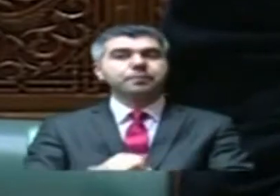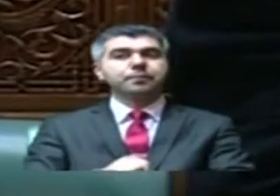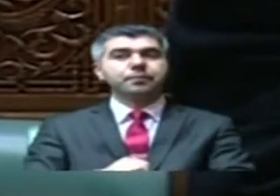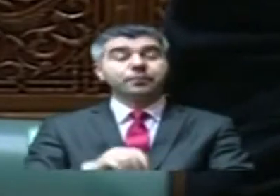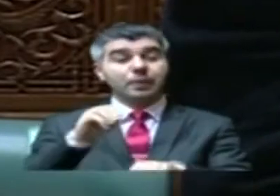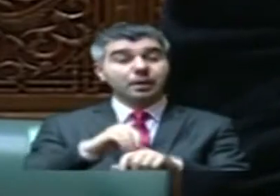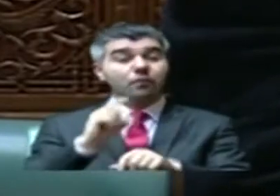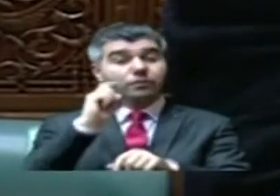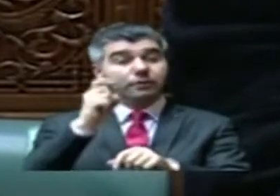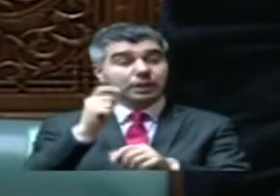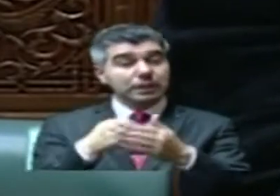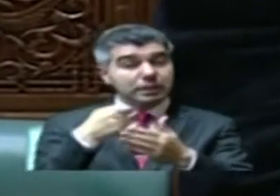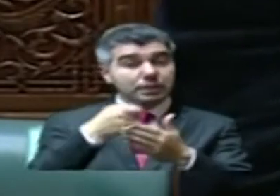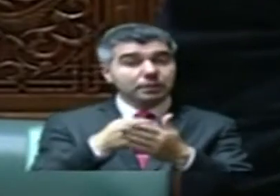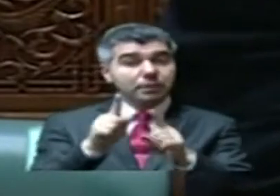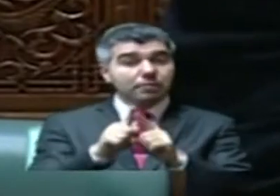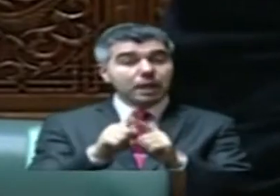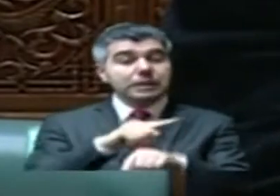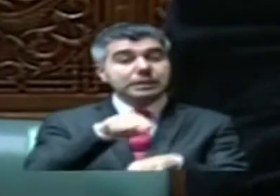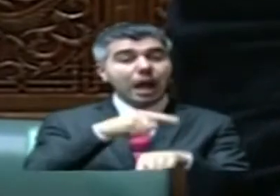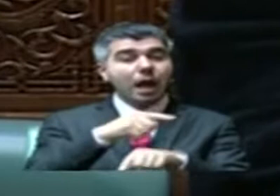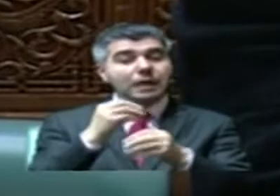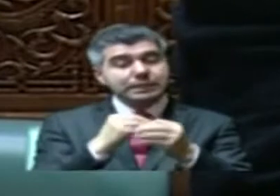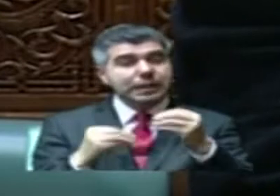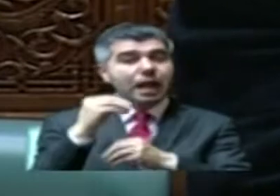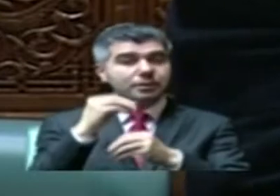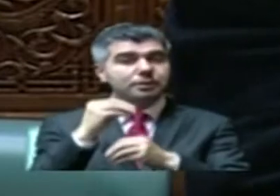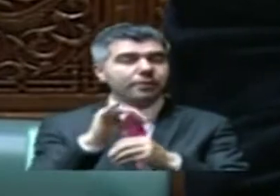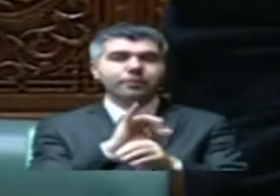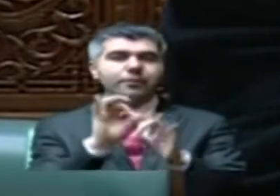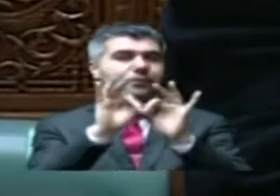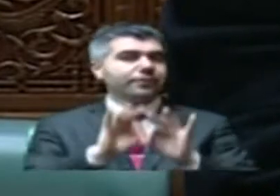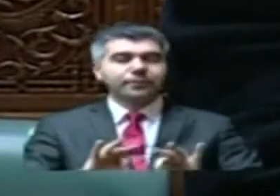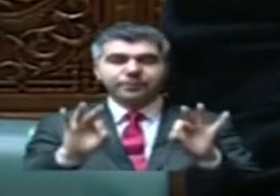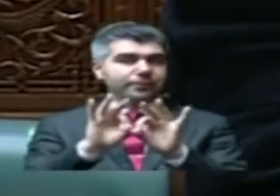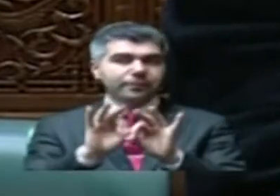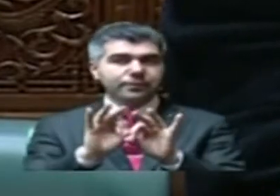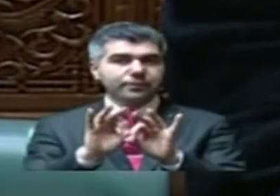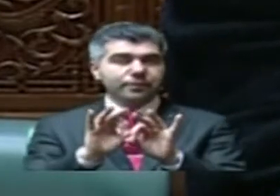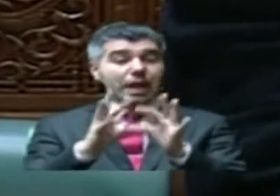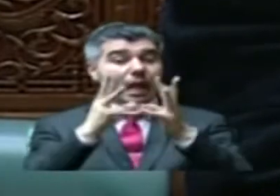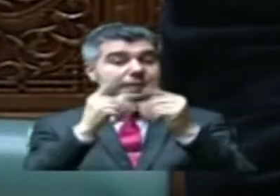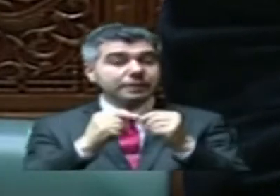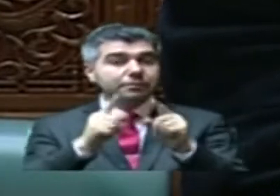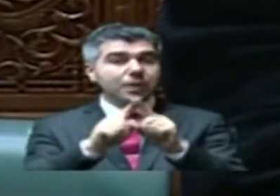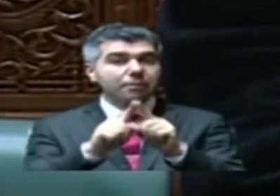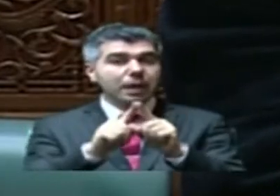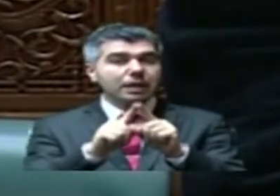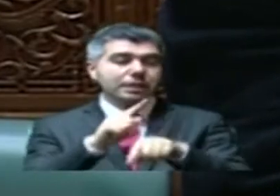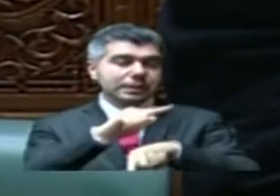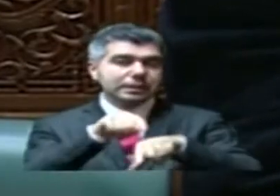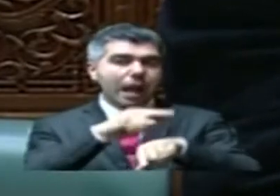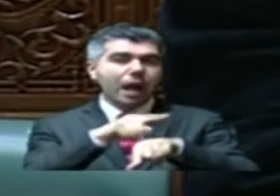للأجور، لا تتقاضى العاملات تعويضا عن ساعات العمل الإضافية، ولا يعكس الأجر المؤدى عدد الساعات الحقيقية،